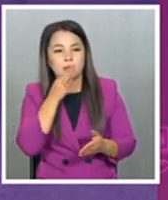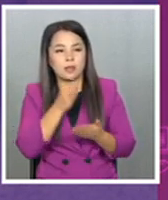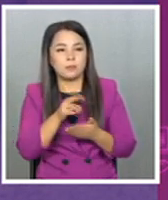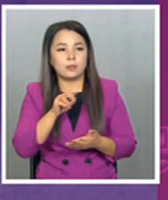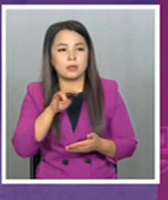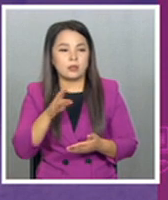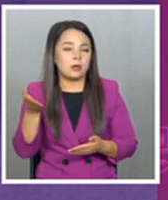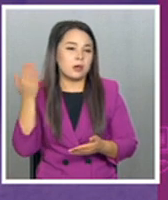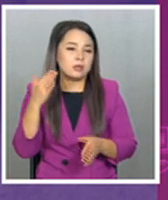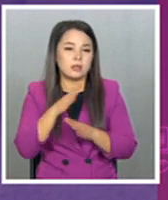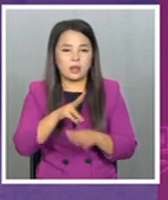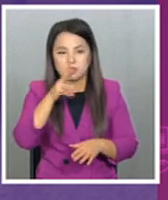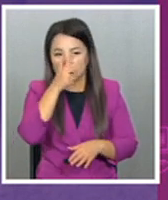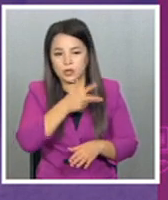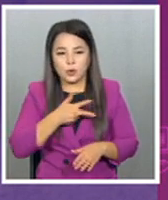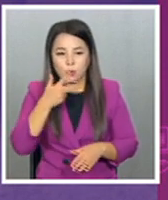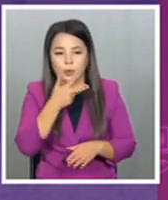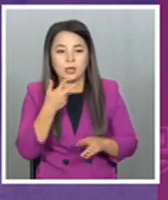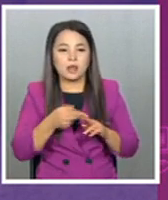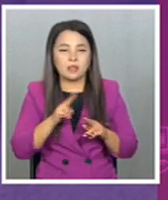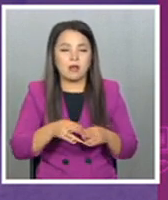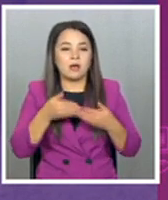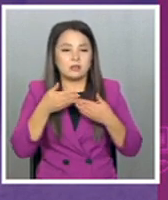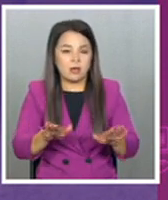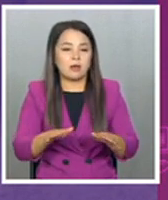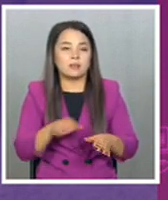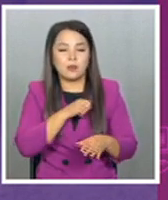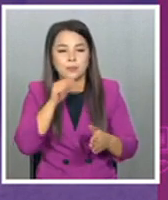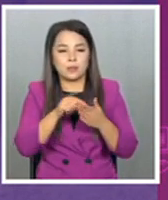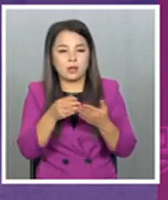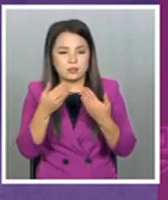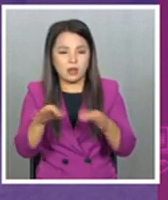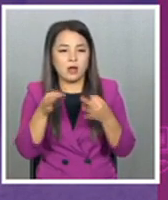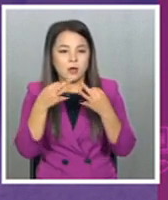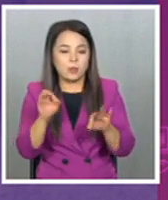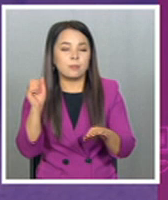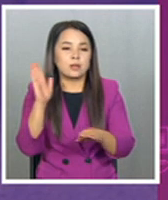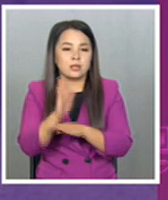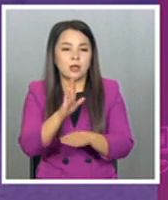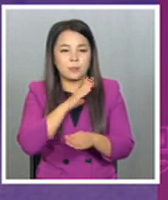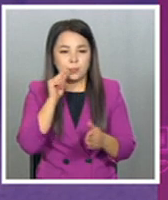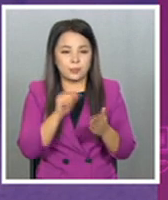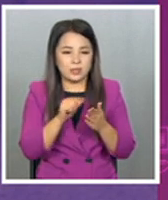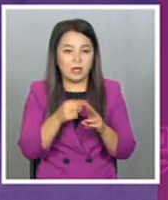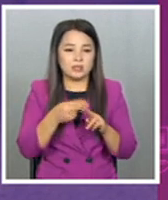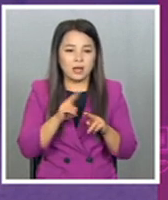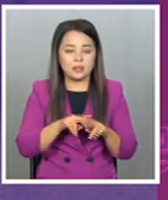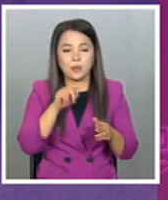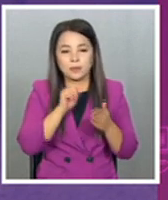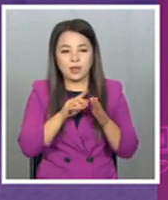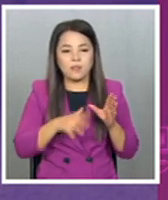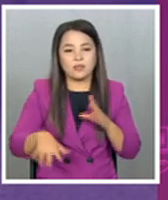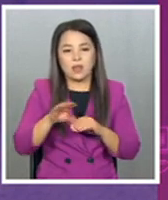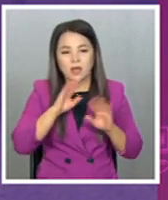не был 3 года. «Откройте дверцы клетки и выпустите птицу», – повелел он. И тогда запели все